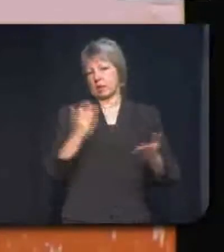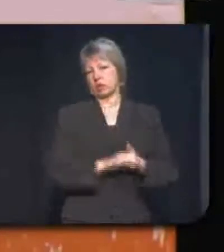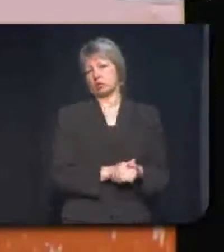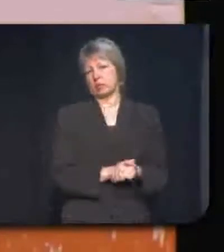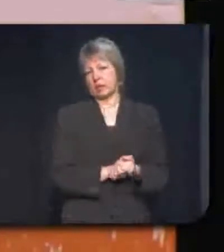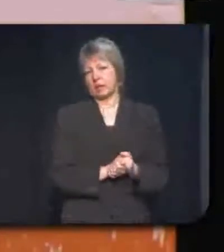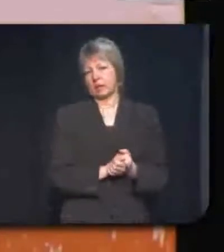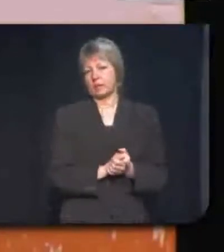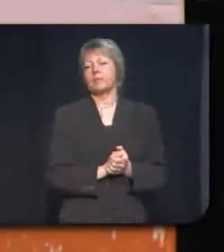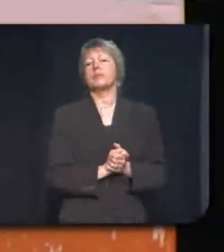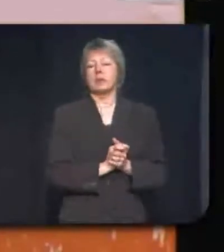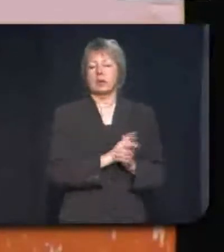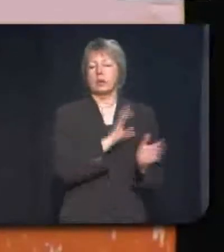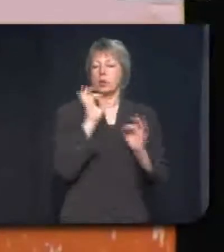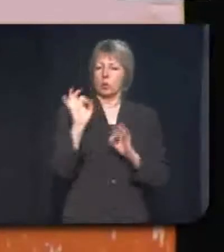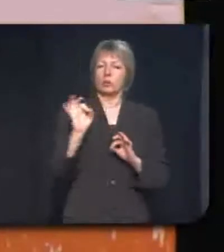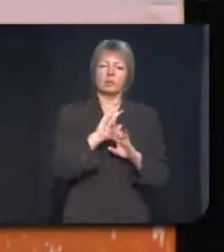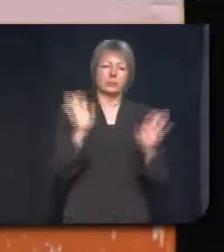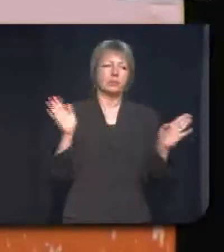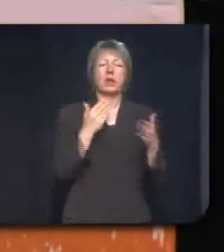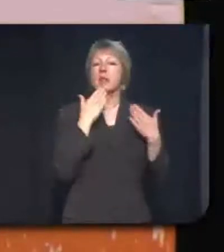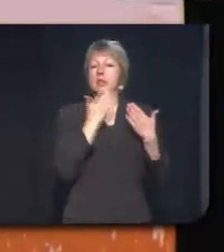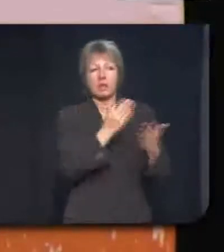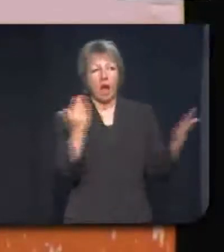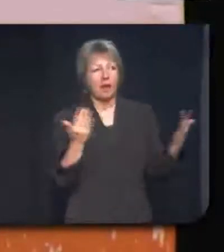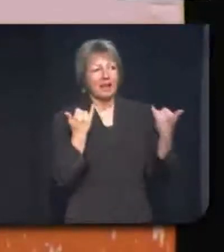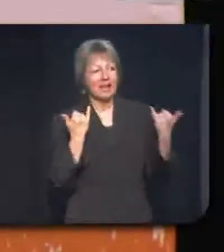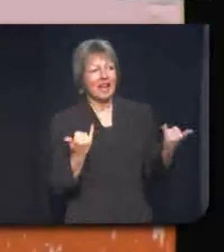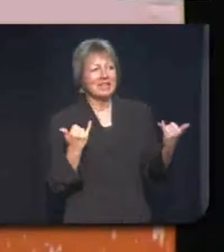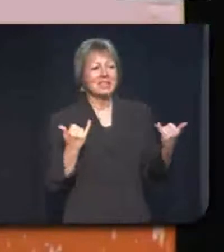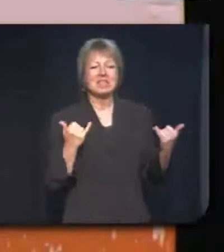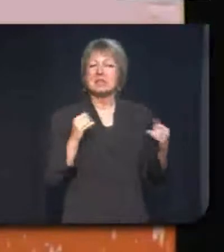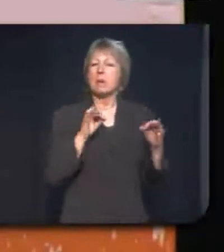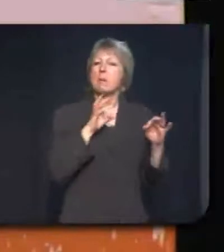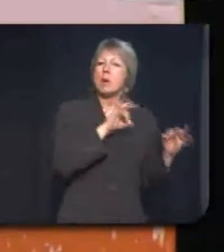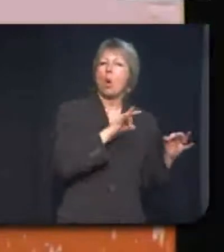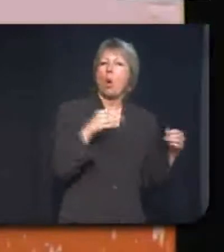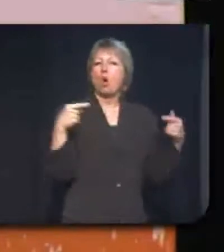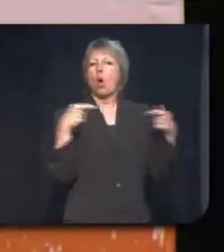gut danke schön dann kommen wir zur pro Kontakte